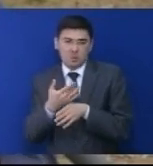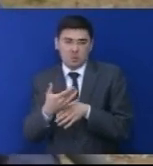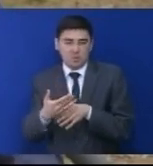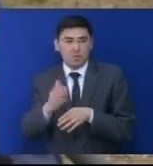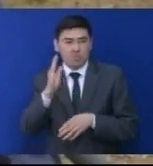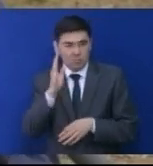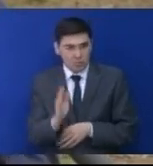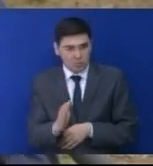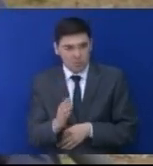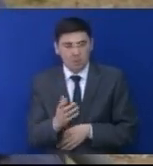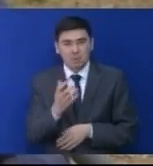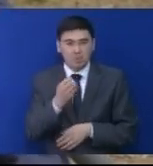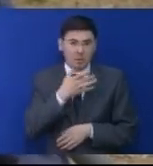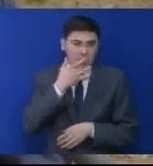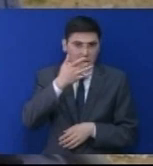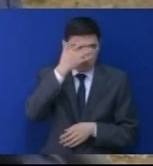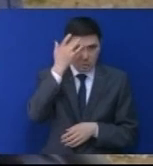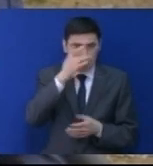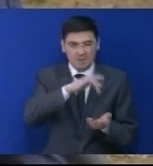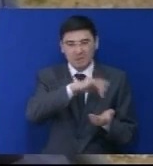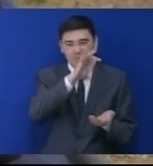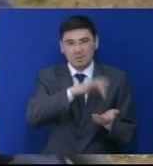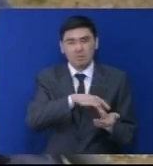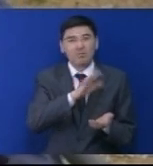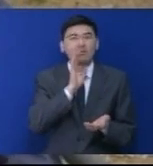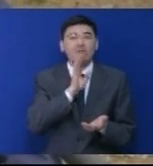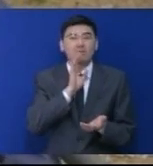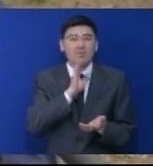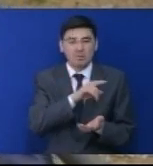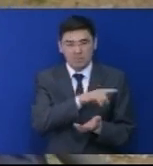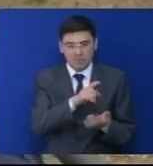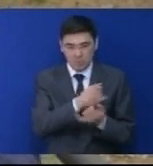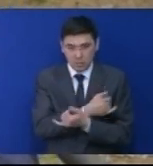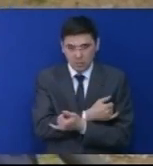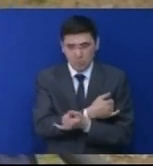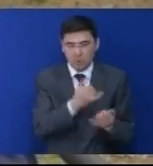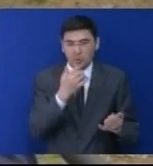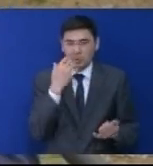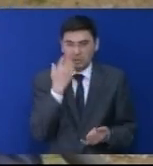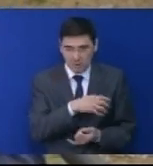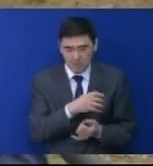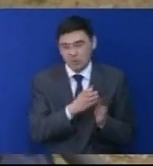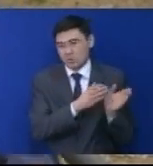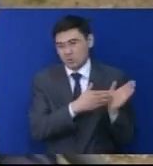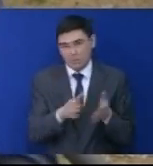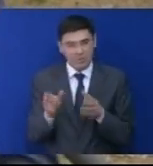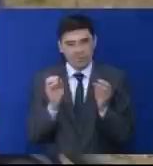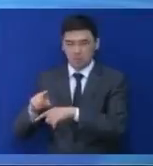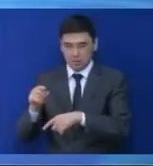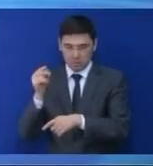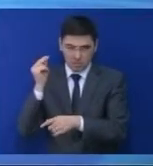жалғасады. Сонымен қатар, жазғы уақытта орталықтандырылған су жүйесіне қосылған Семей қаласының тұрғындарын ыстық сумен қамтамасыз ететін